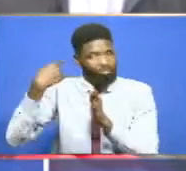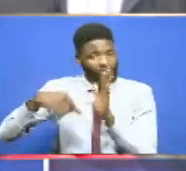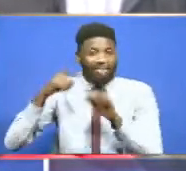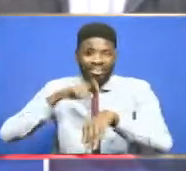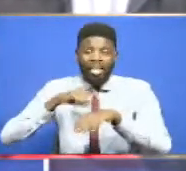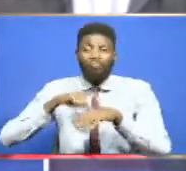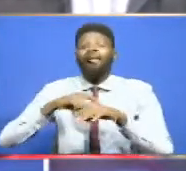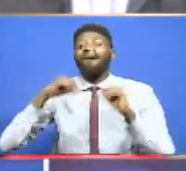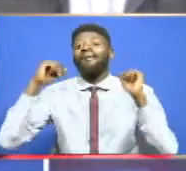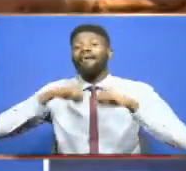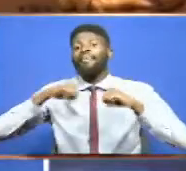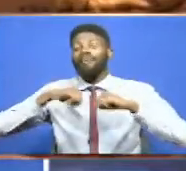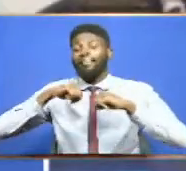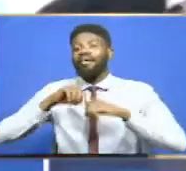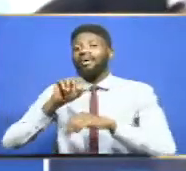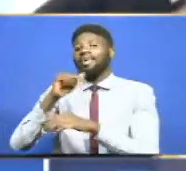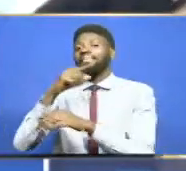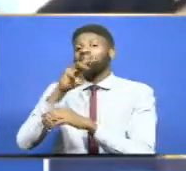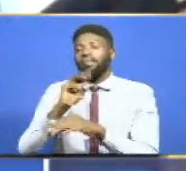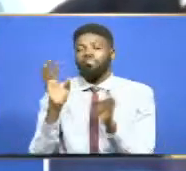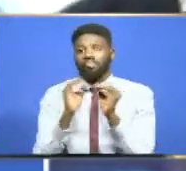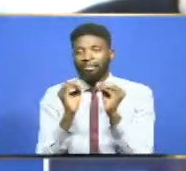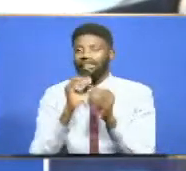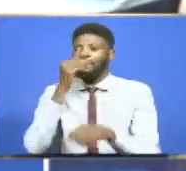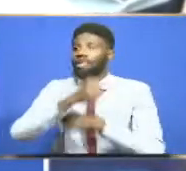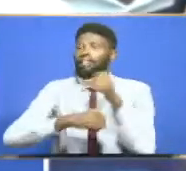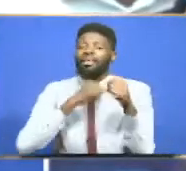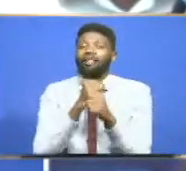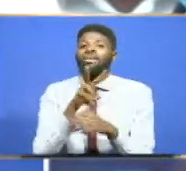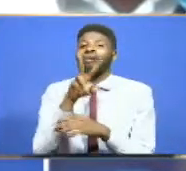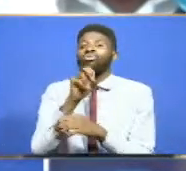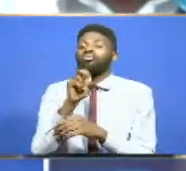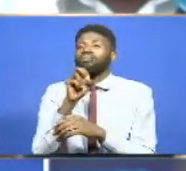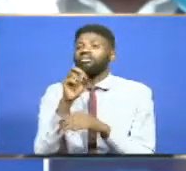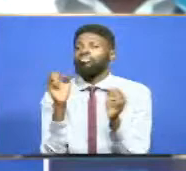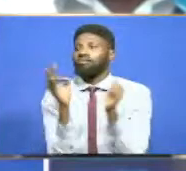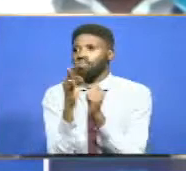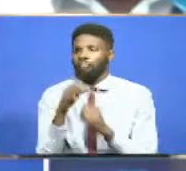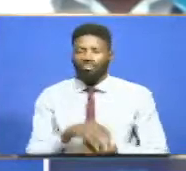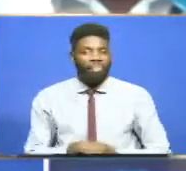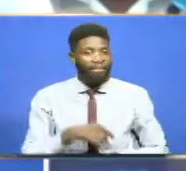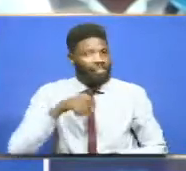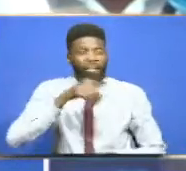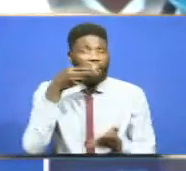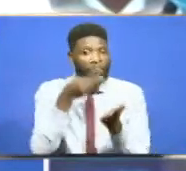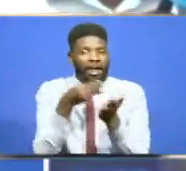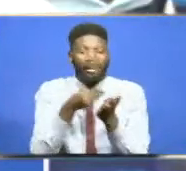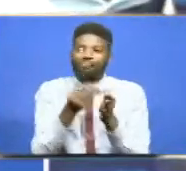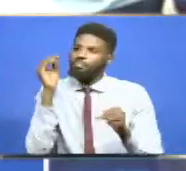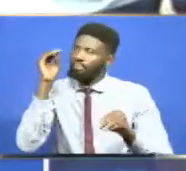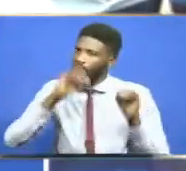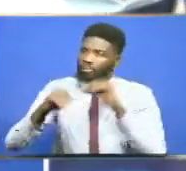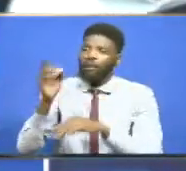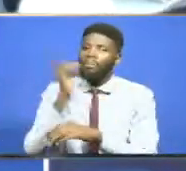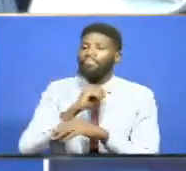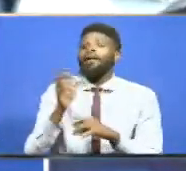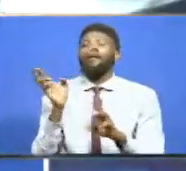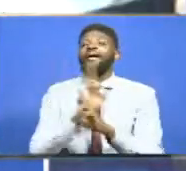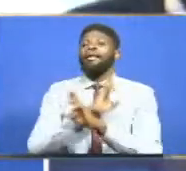mwaka 2013. Tayari wamechanga pesa ambao inatosha kuchenga